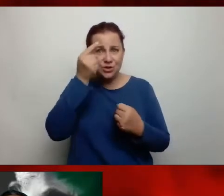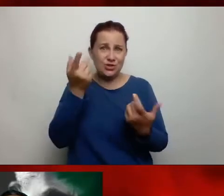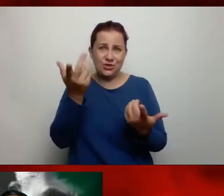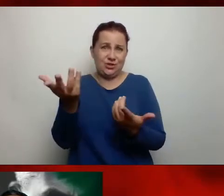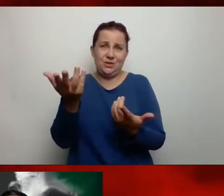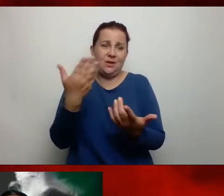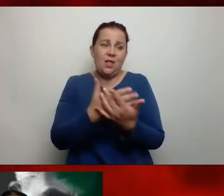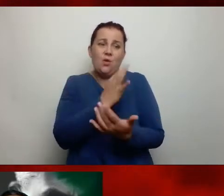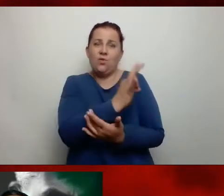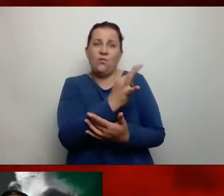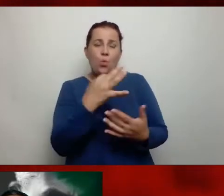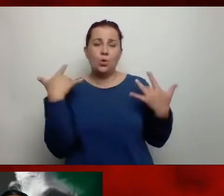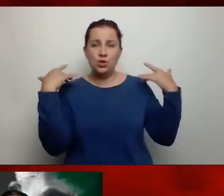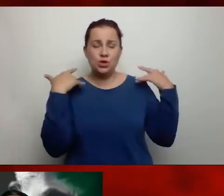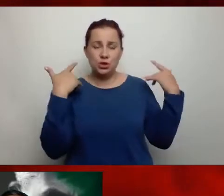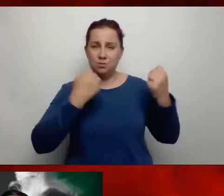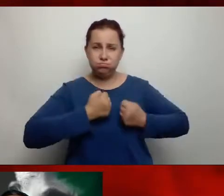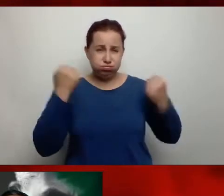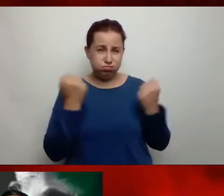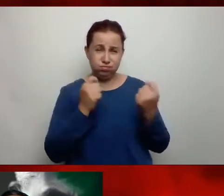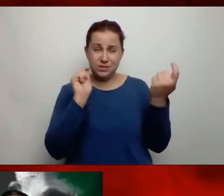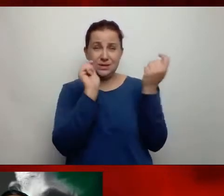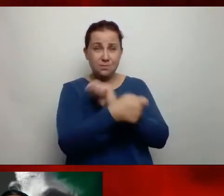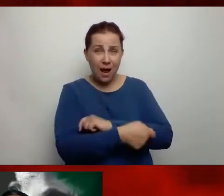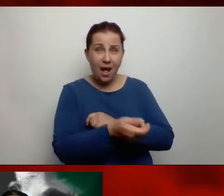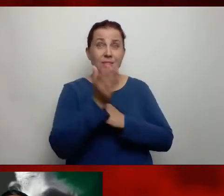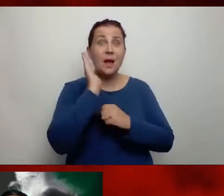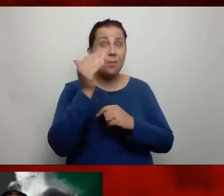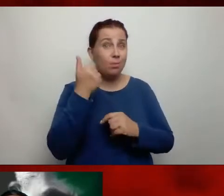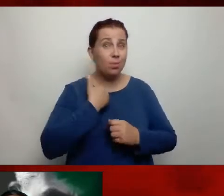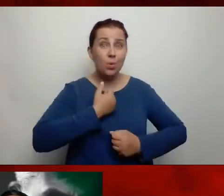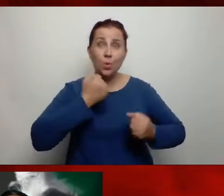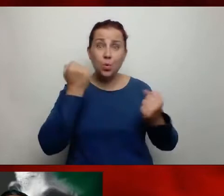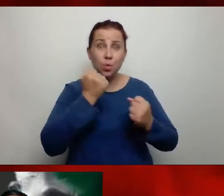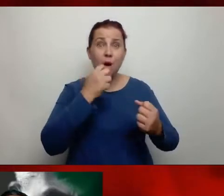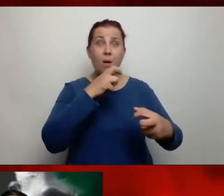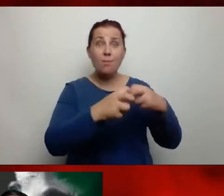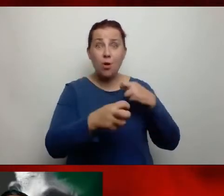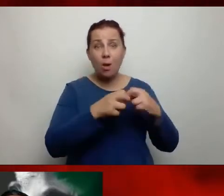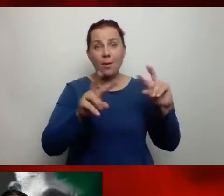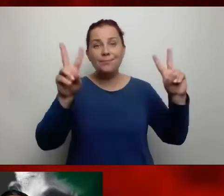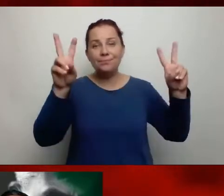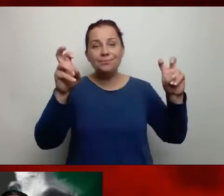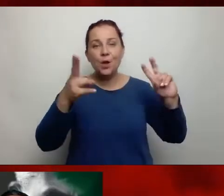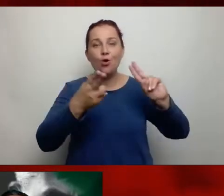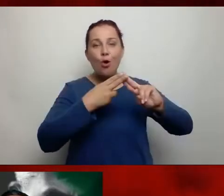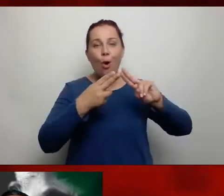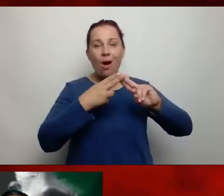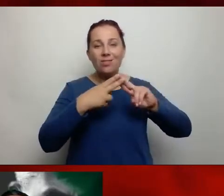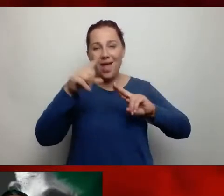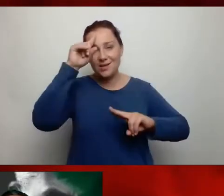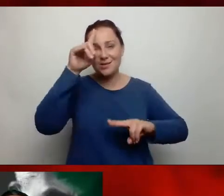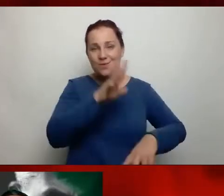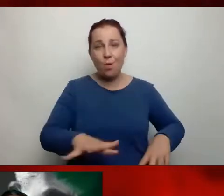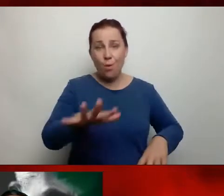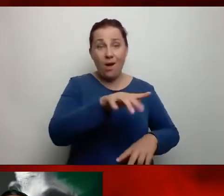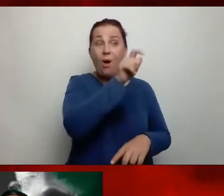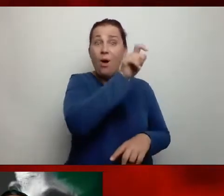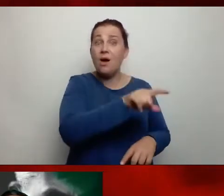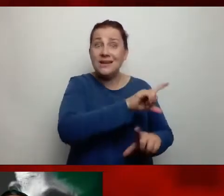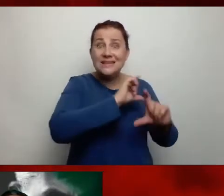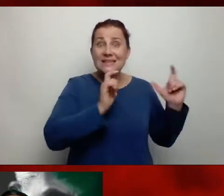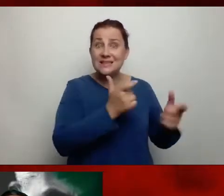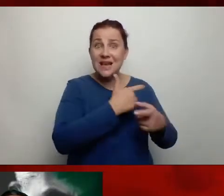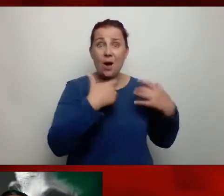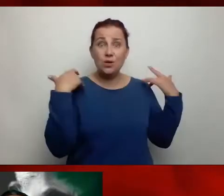jego życie, także miał olbrzymie problemy z czymś, co się nazywa kontakty społeczne. On całe życie ukrywał się